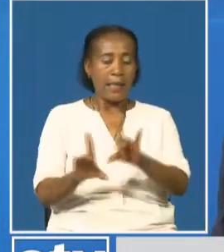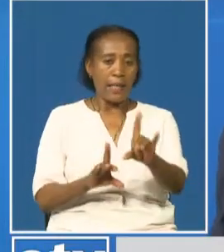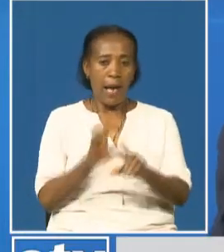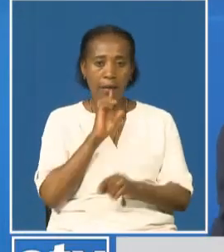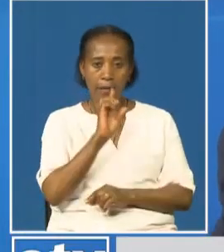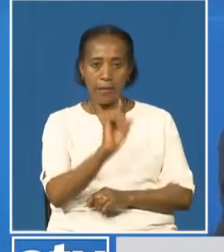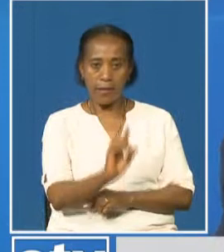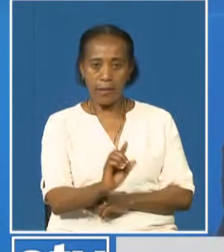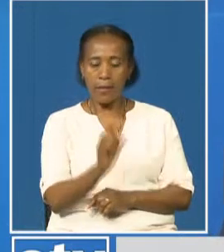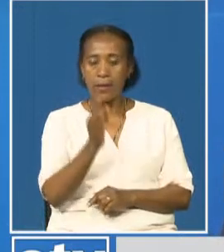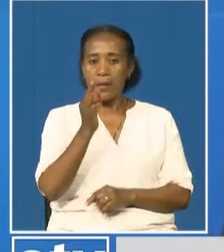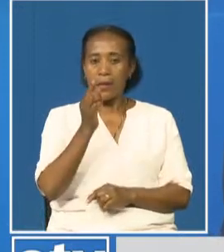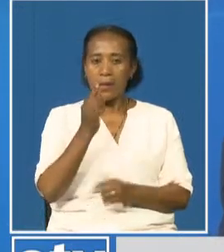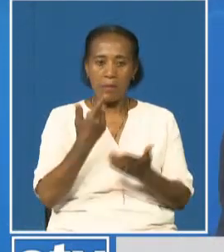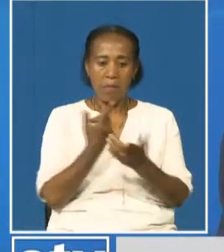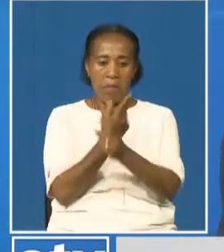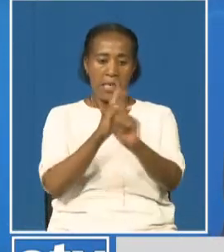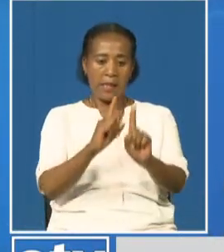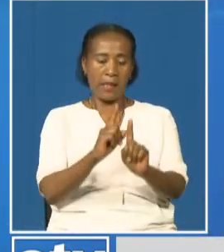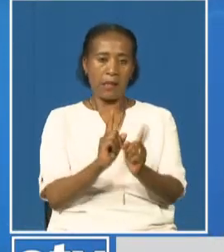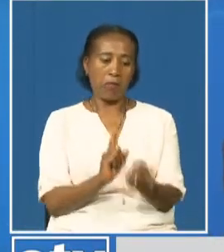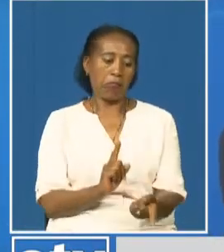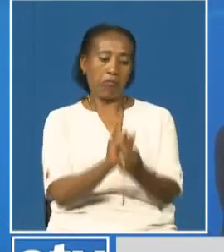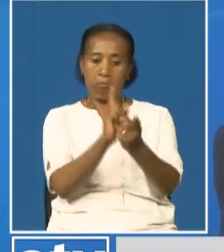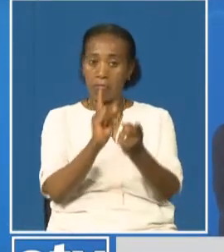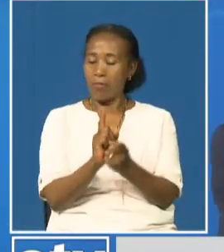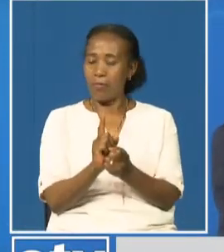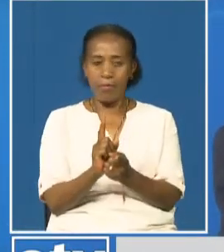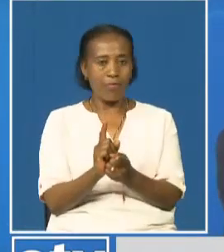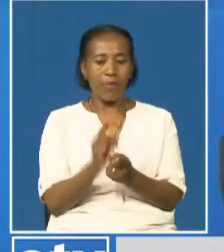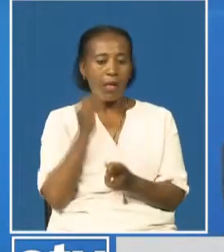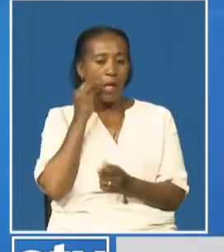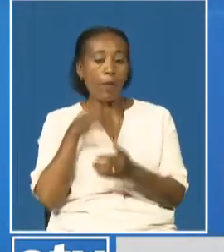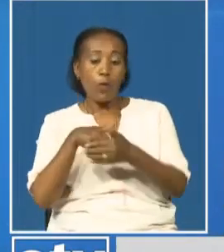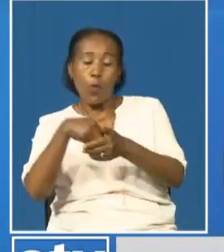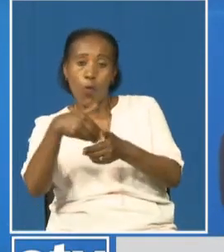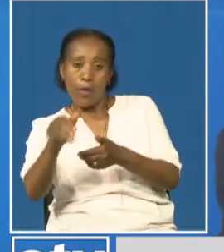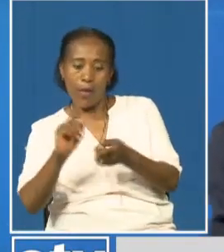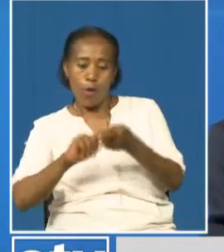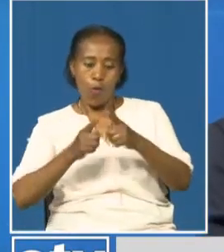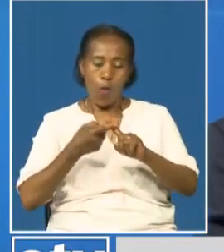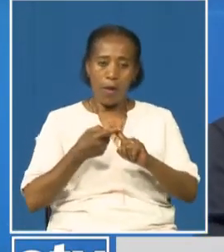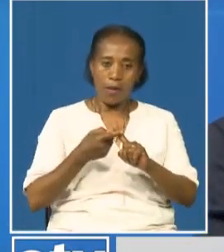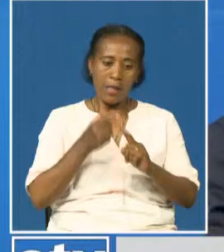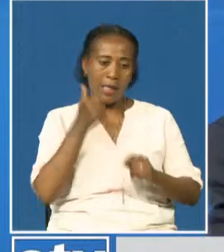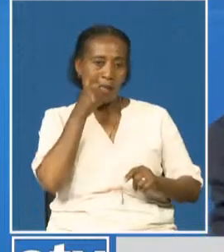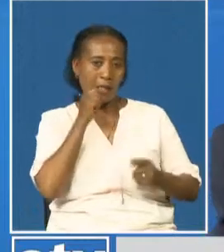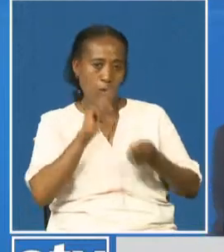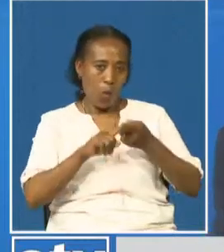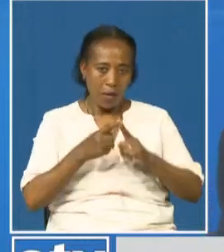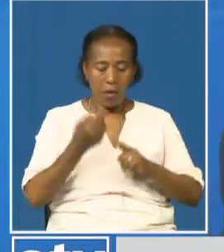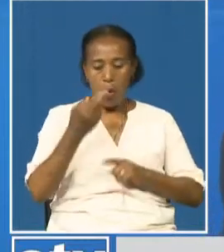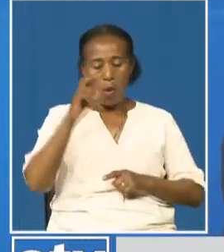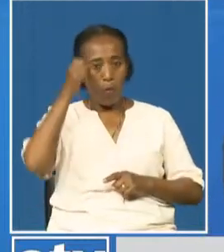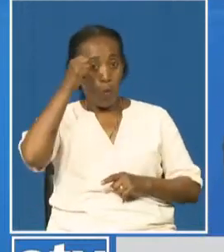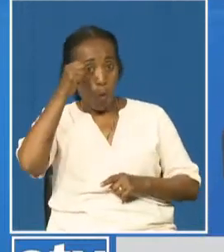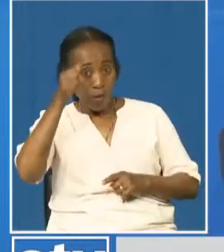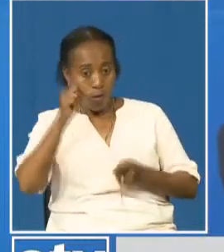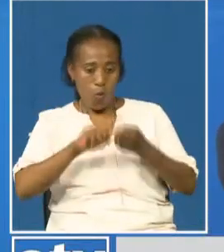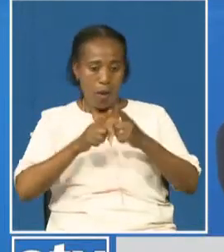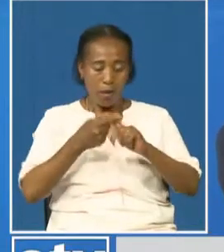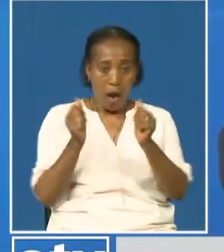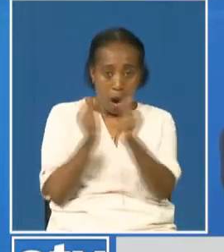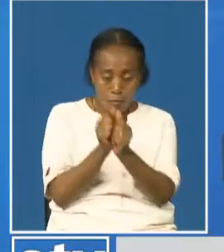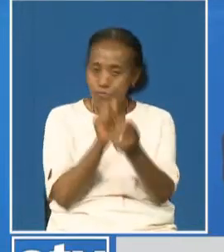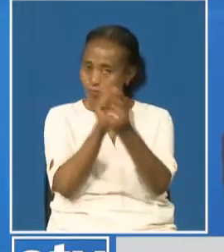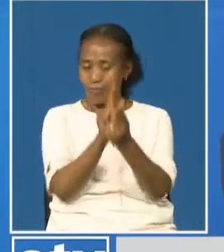እንድናደርግ በነጻነት እንድንገናኝ ከቤት ወተን ከጓደኛችን ከሴት ጓደኛው ከወንድ ጓደኛቻቸው